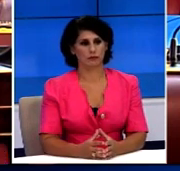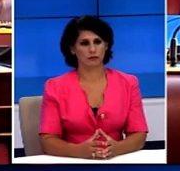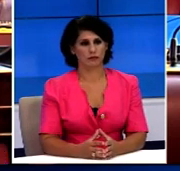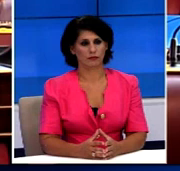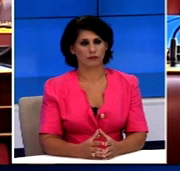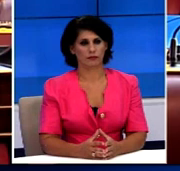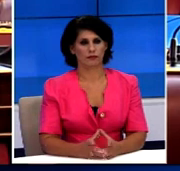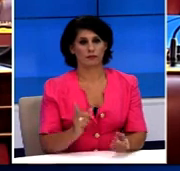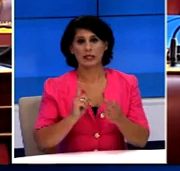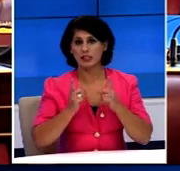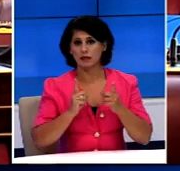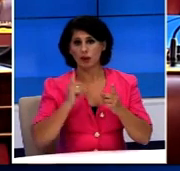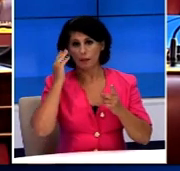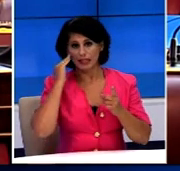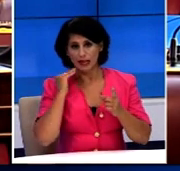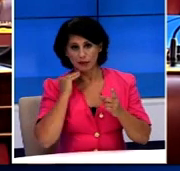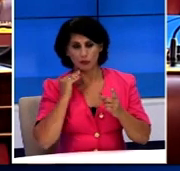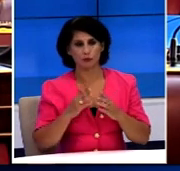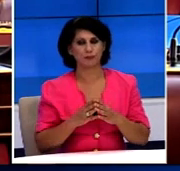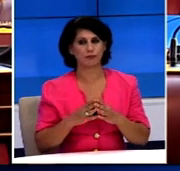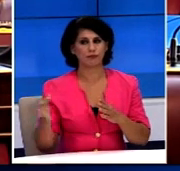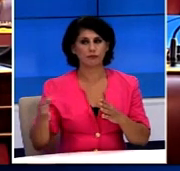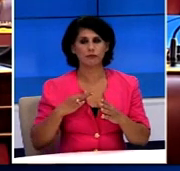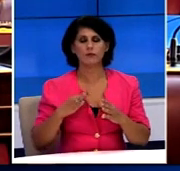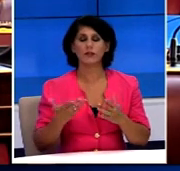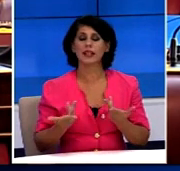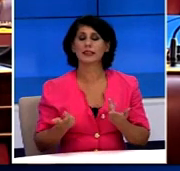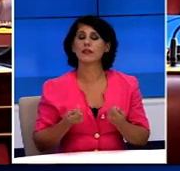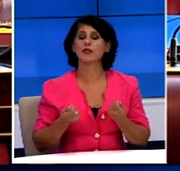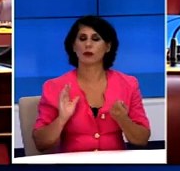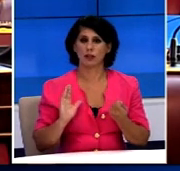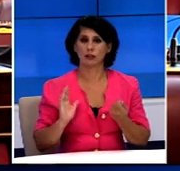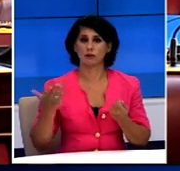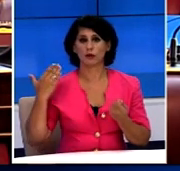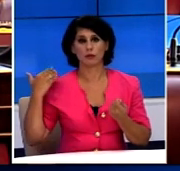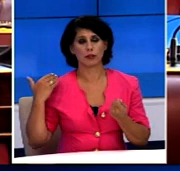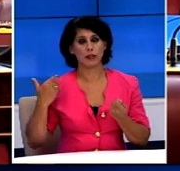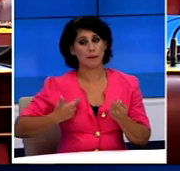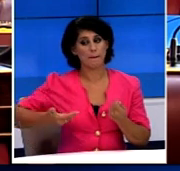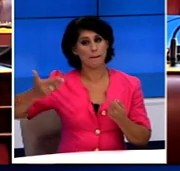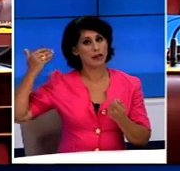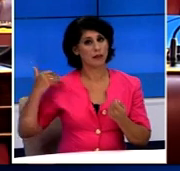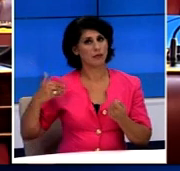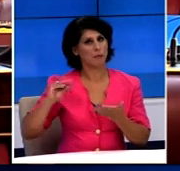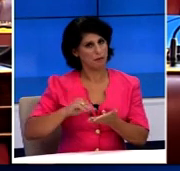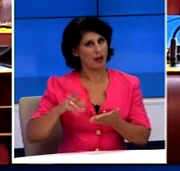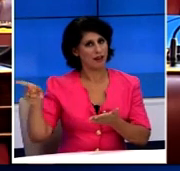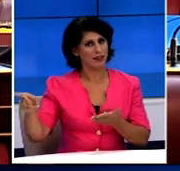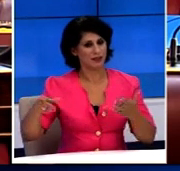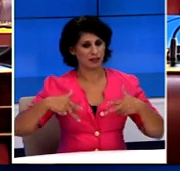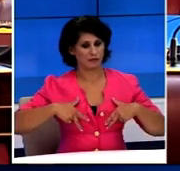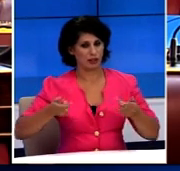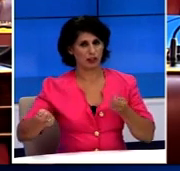Η συμφωνία με την Αίγυπτο. Μας λέτε γιατί δεν το κάνατε πριν. Εσύ γιατί δεν το κάνατε πιο πριν. Πριν από εμάς κυβερνούσατε πάλι στις παράταξή σας.